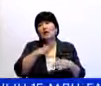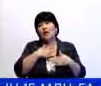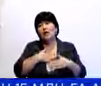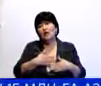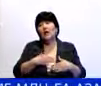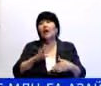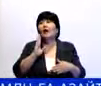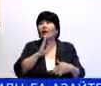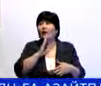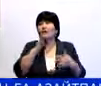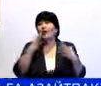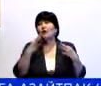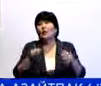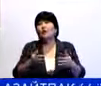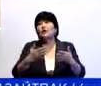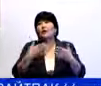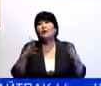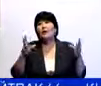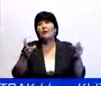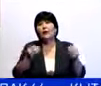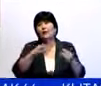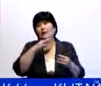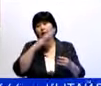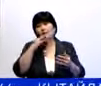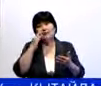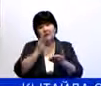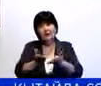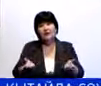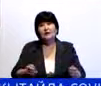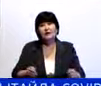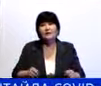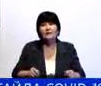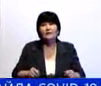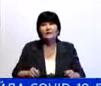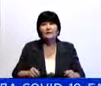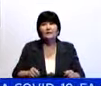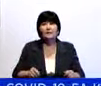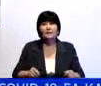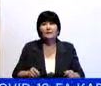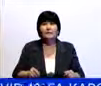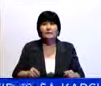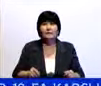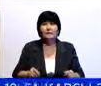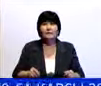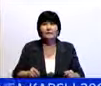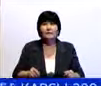айтқан ақжаулықтана тәуелсіздіктен асқан бақыт жоқ деп санайды. Асқар Тәжиев, Сырым Өтеген, Төрехан Қожахметов, Қызылорда телеарнасы, Шел ауданынан.